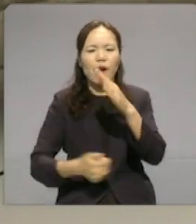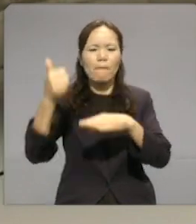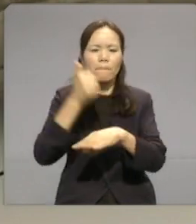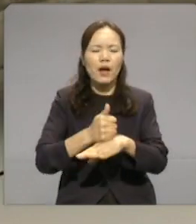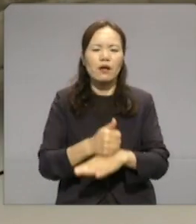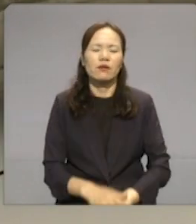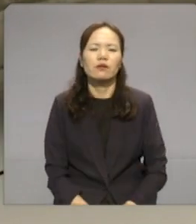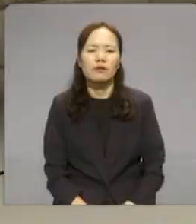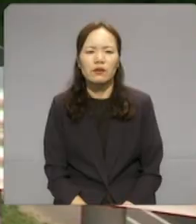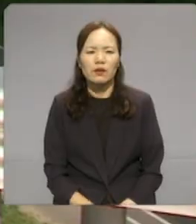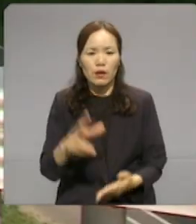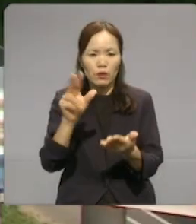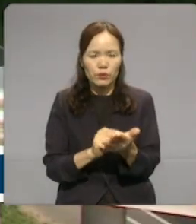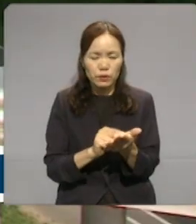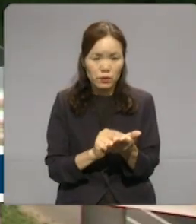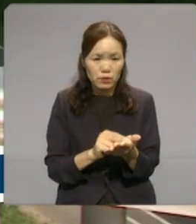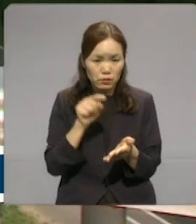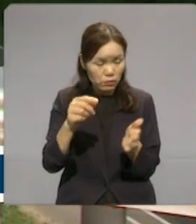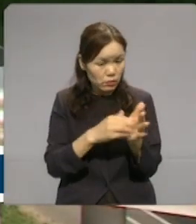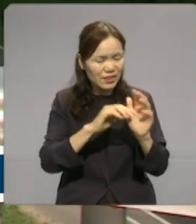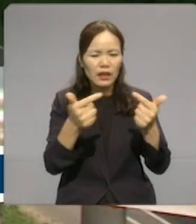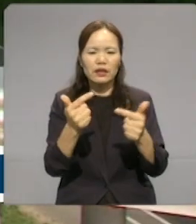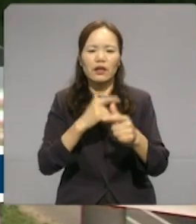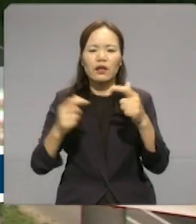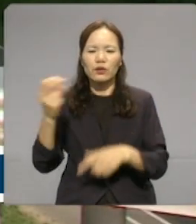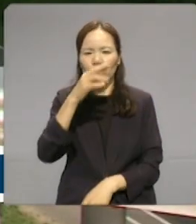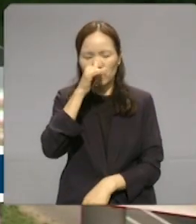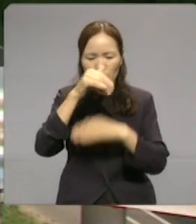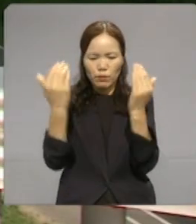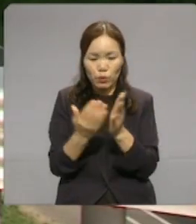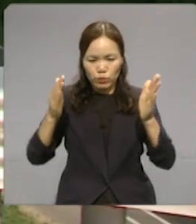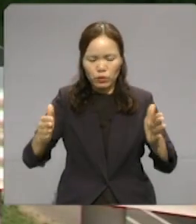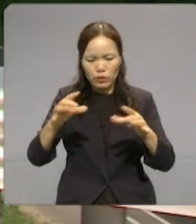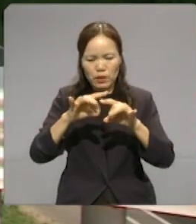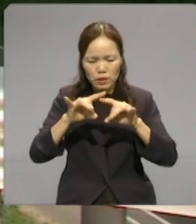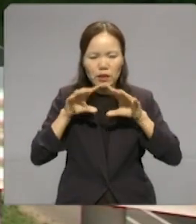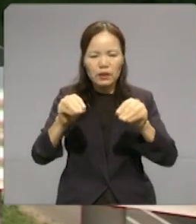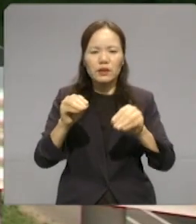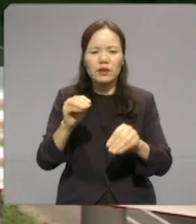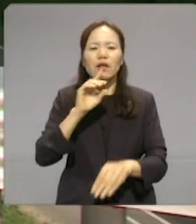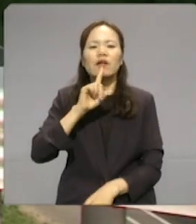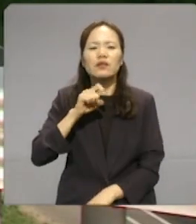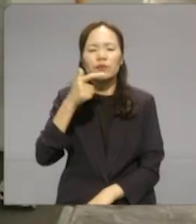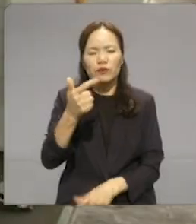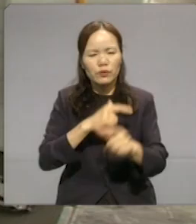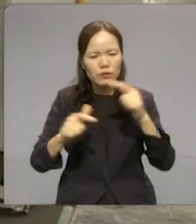성공했습니다. 문제는 여기서 끝나지 않았습니다. 전 구간에 걸쳐 전기가 끊기면서 16분이 더